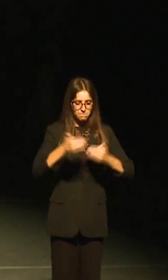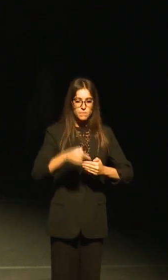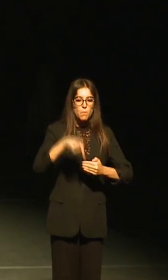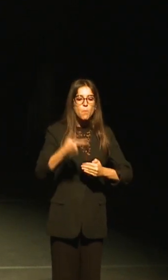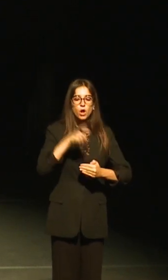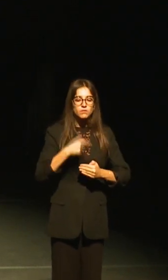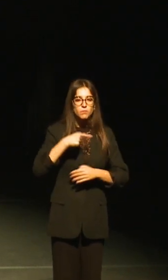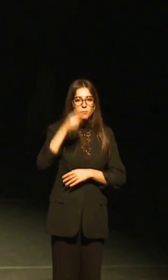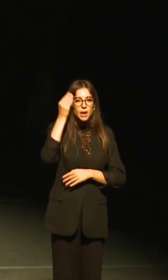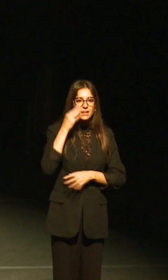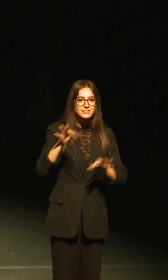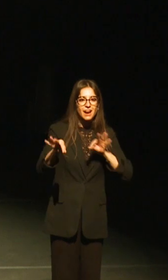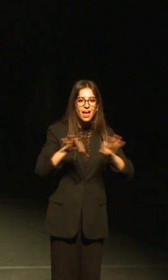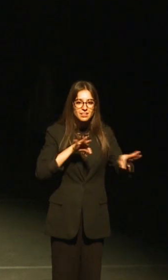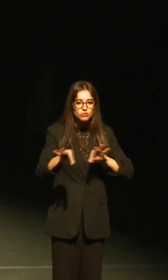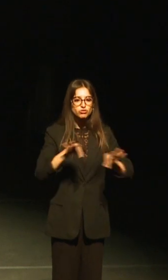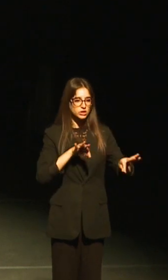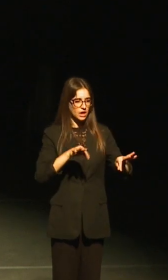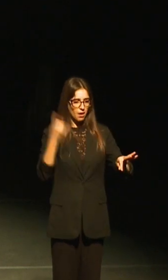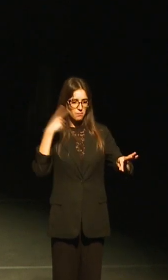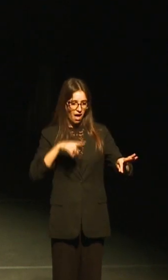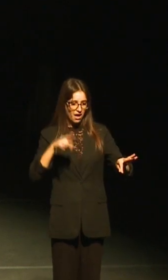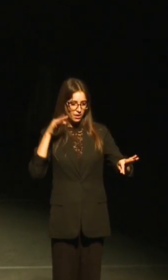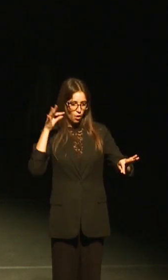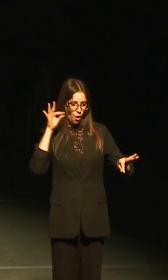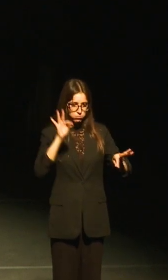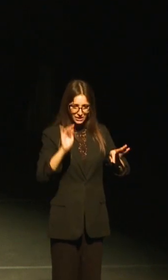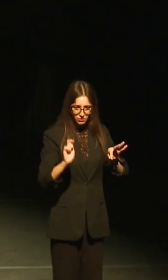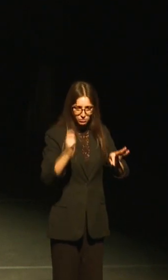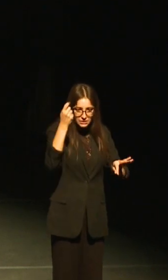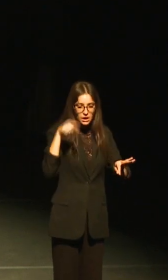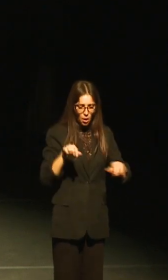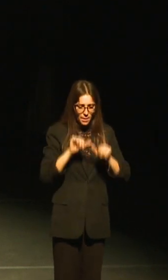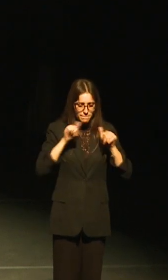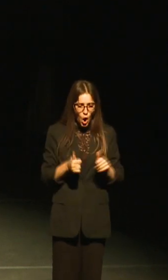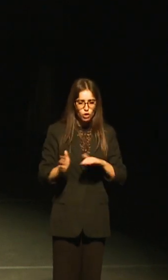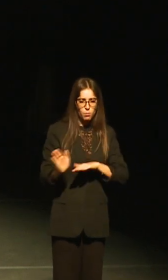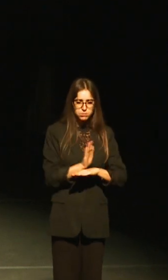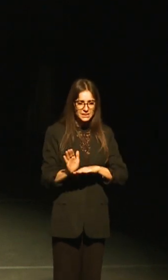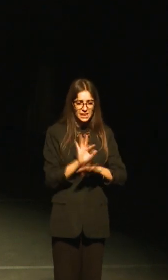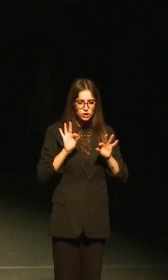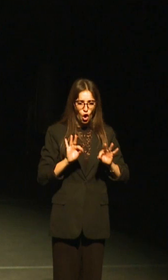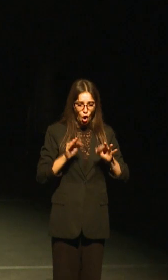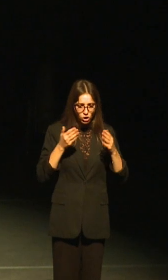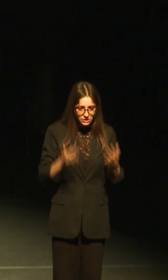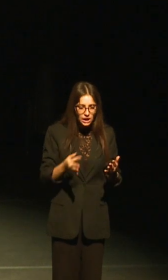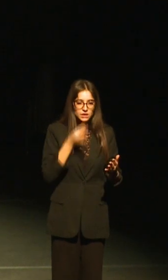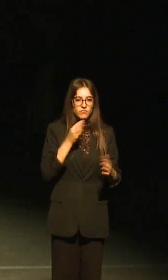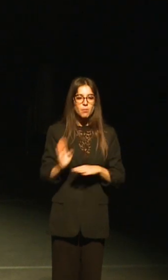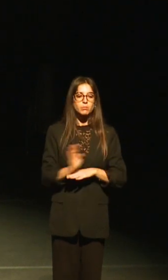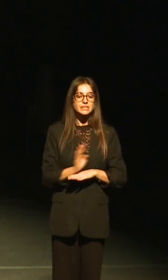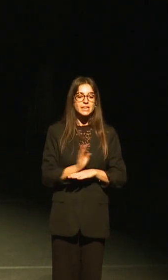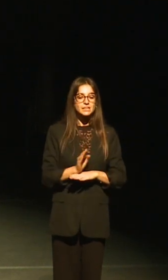strategia trasversale al tuo business e che tu e il tuo modo di fare business Cioè tu fai un business sostenibile